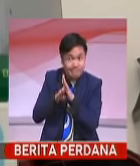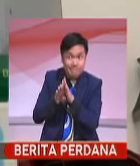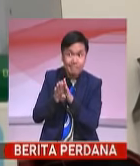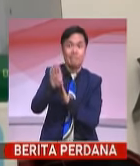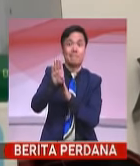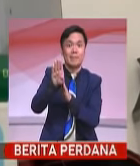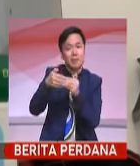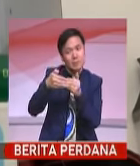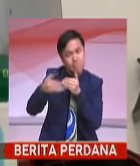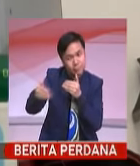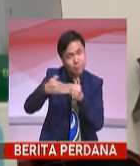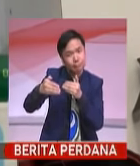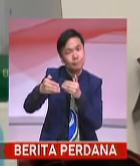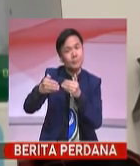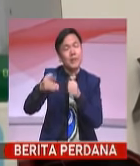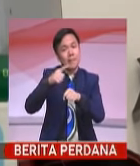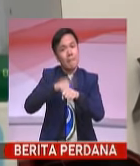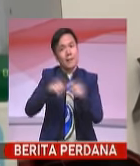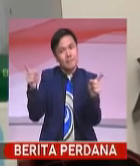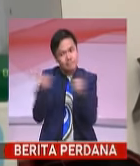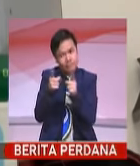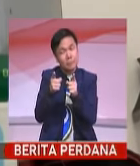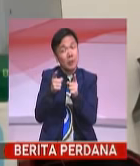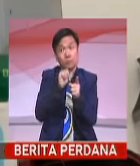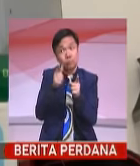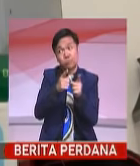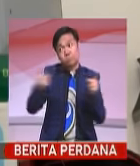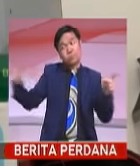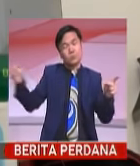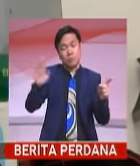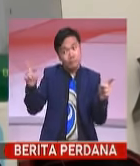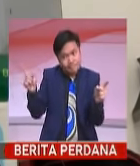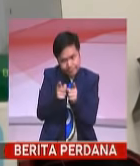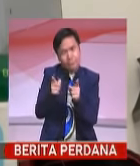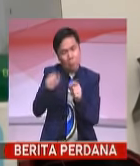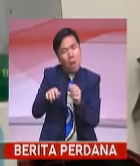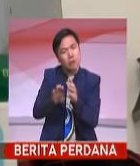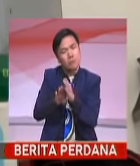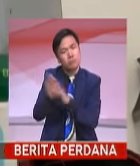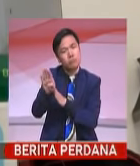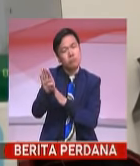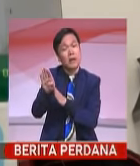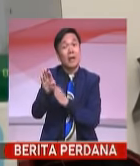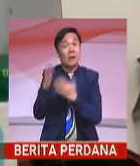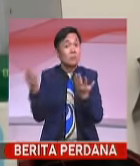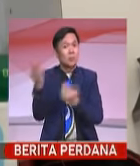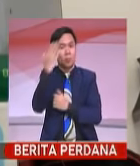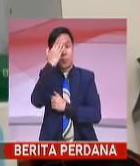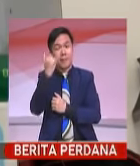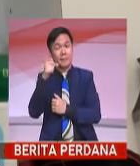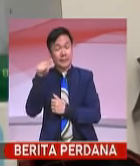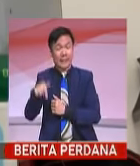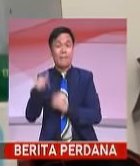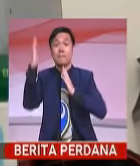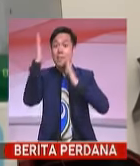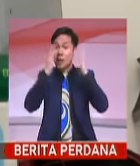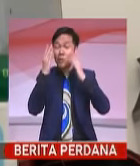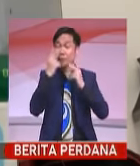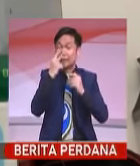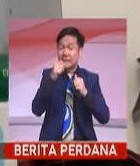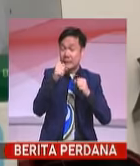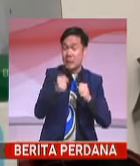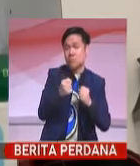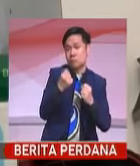yang pendek ataupun dalam masa sederhana. Dan ini berkait rapat dengan usaha yang telah dilakukan, yang